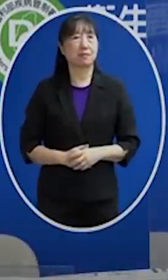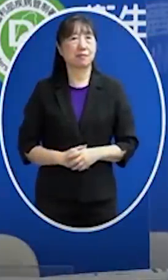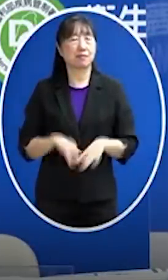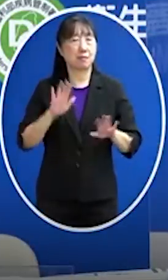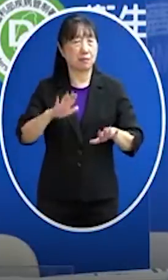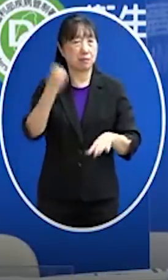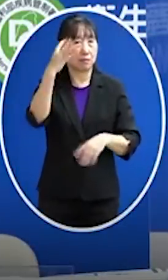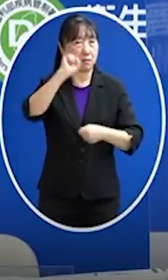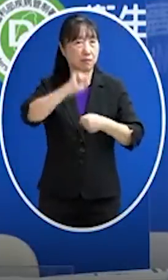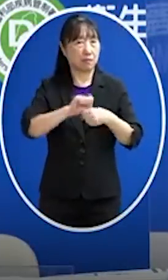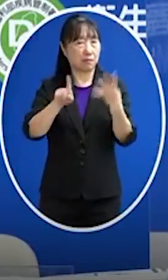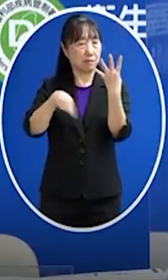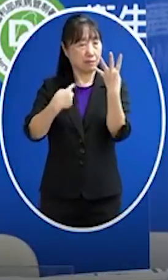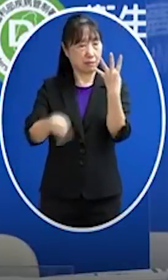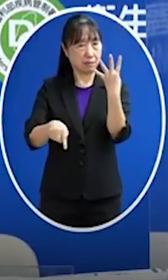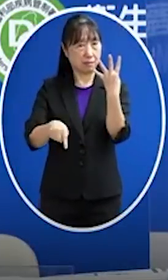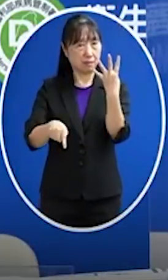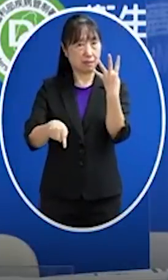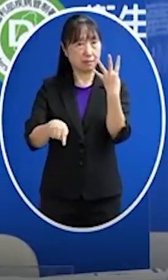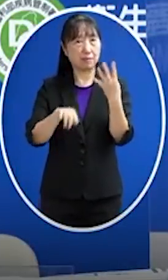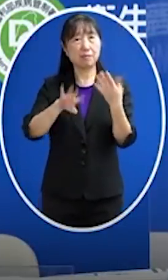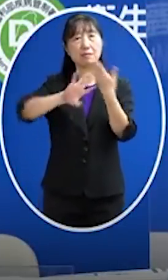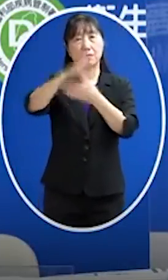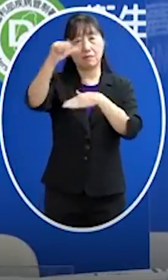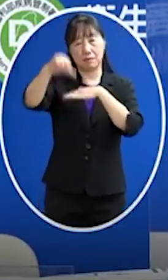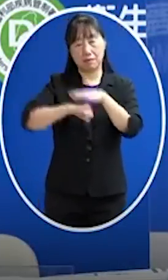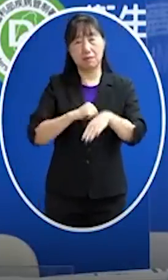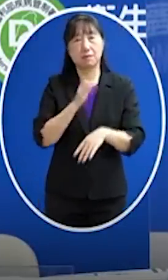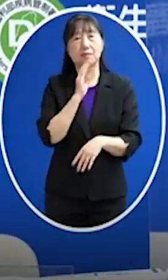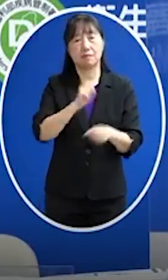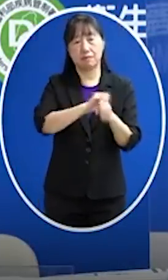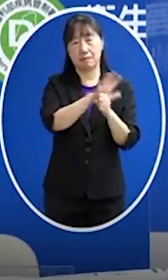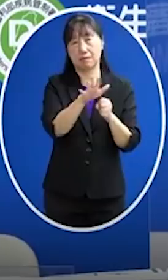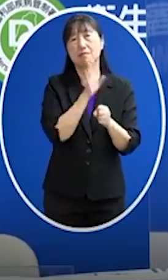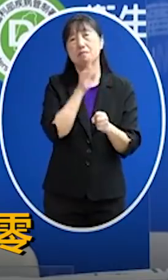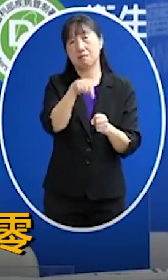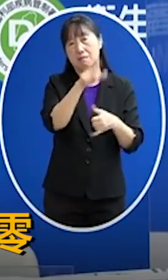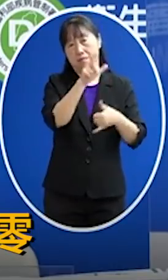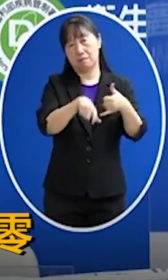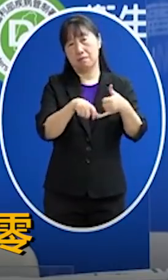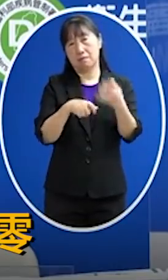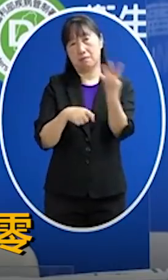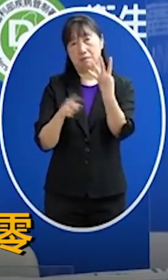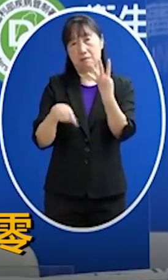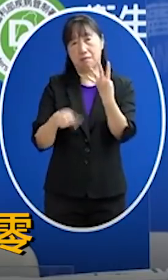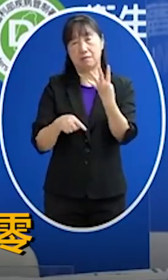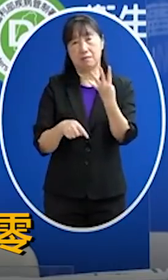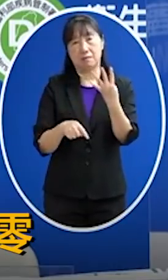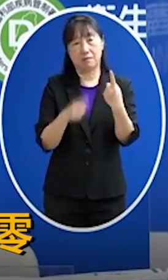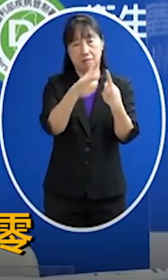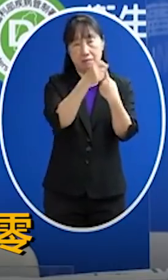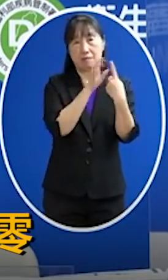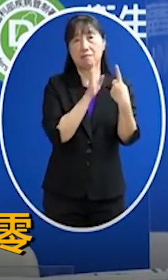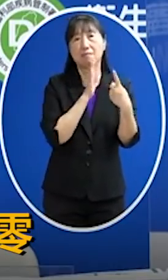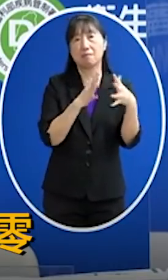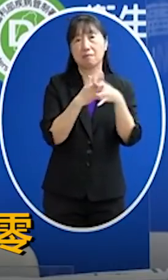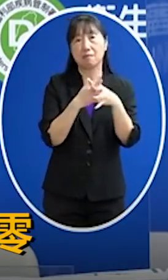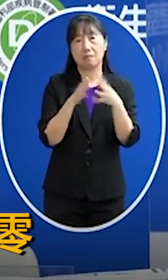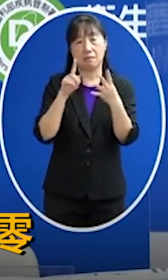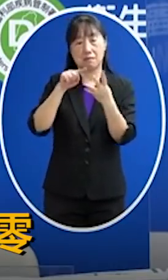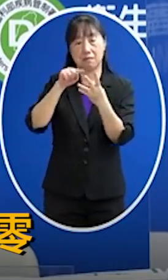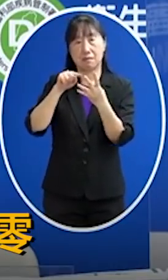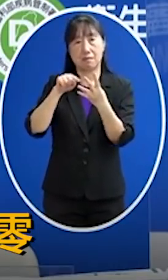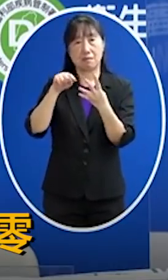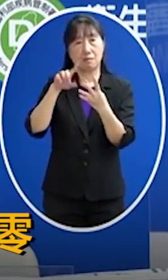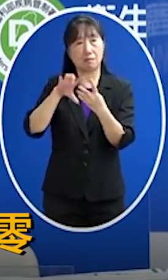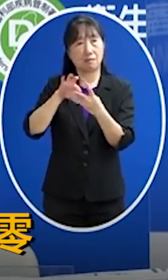今天我们有新增的四例境外移入 COVID-19 的病例，那有一位是美国籍，三位是